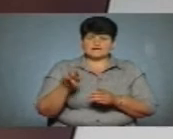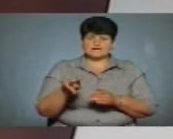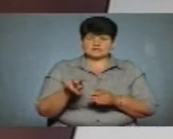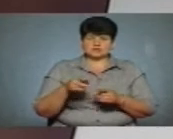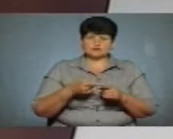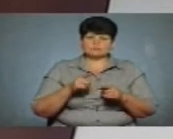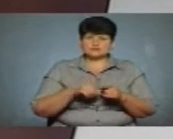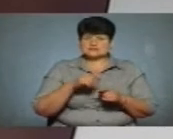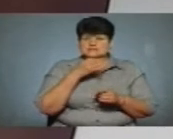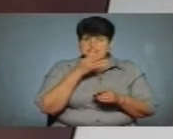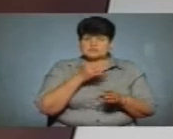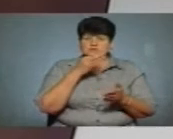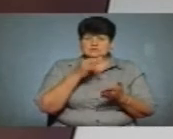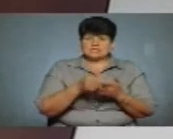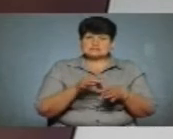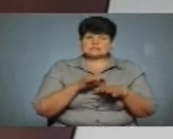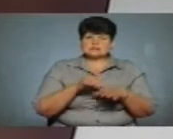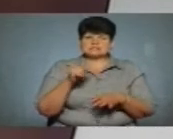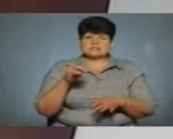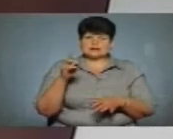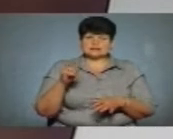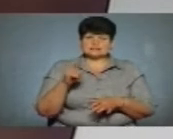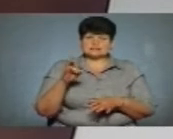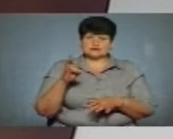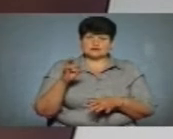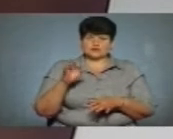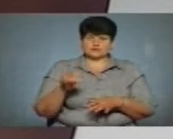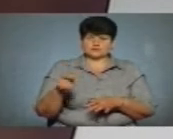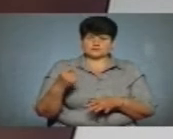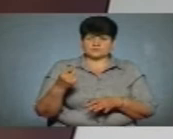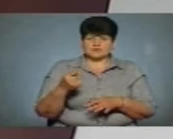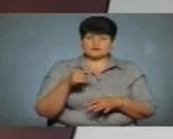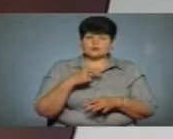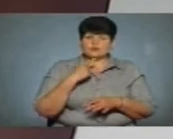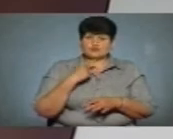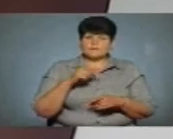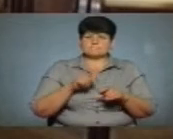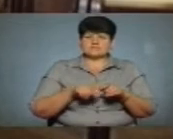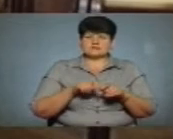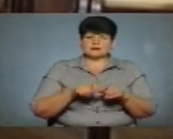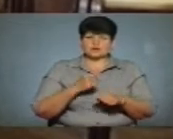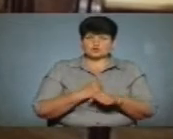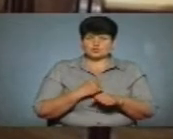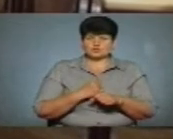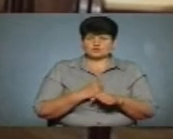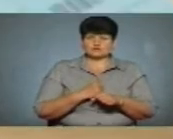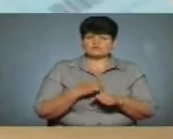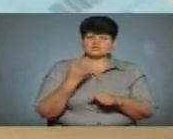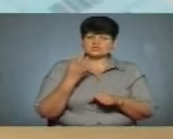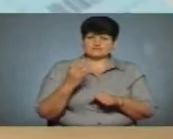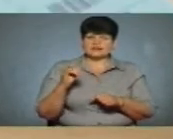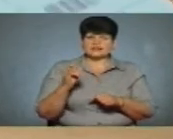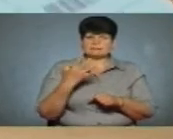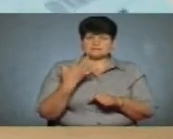це розповів відповідальний за проведення ЗНО на Тернопільщині Юрій Шайнюк. За його словами, перевіряють роботи у